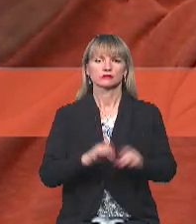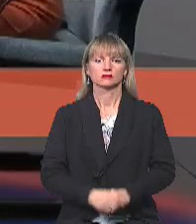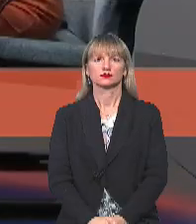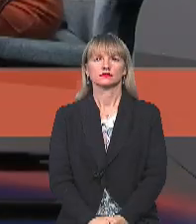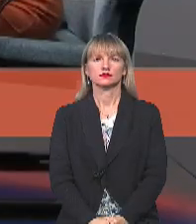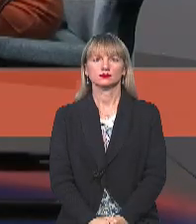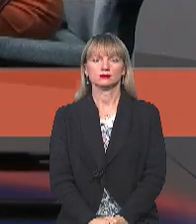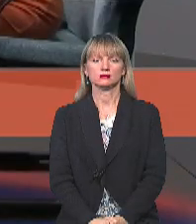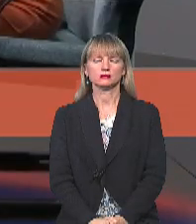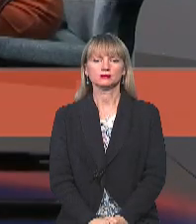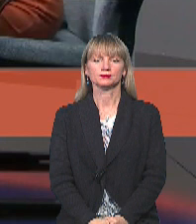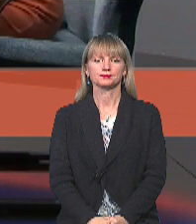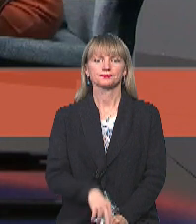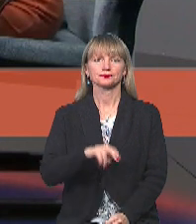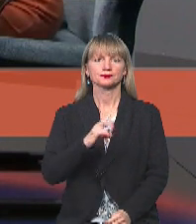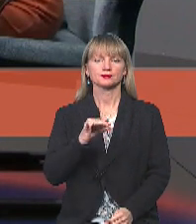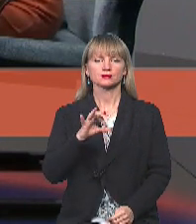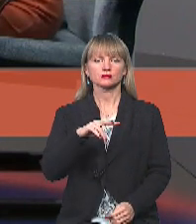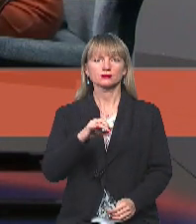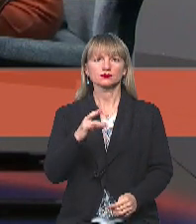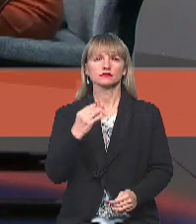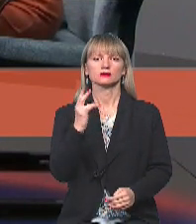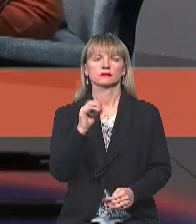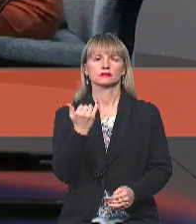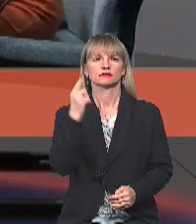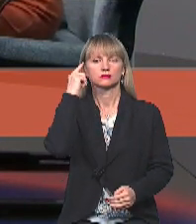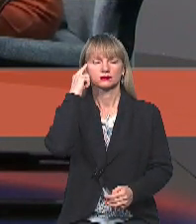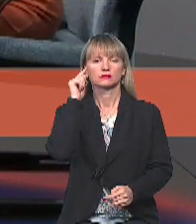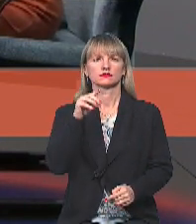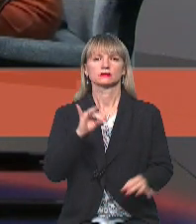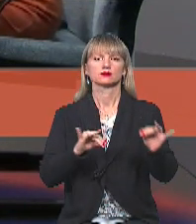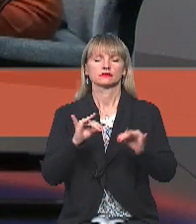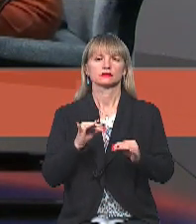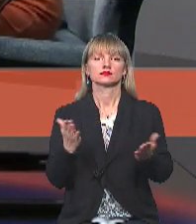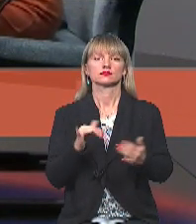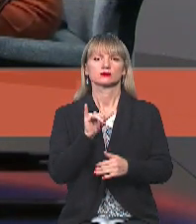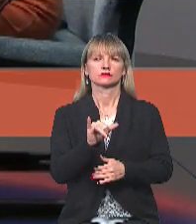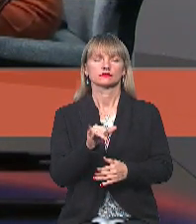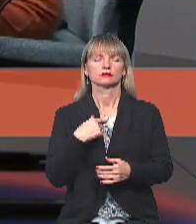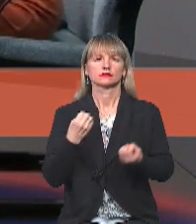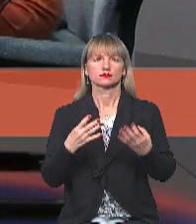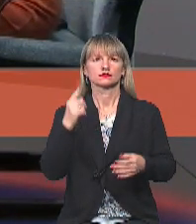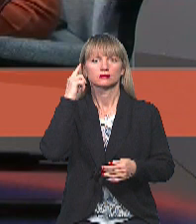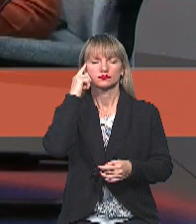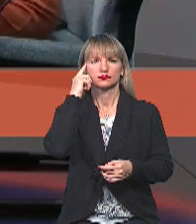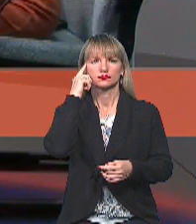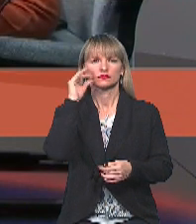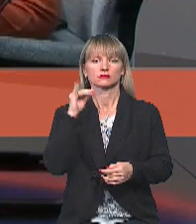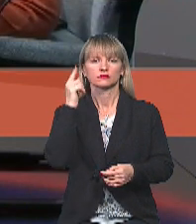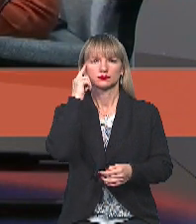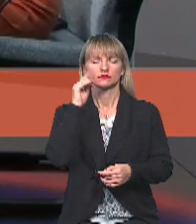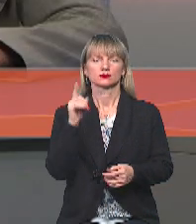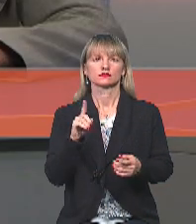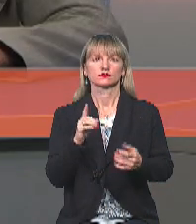бійців, пані Олена, на вашу думку? От ті історії, з якими у вас... Я просто знаю і розумію, що